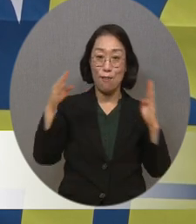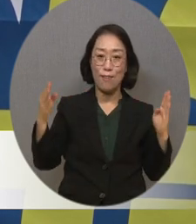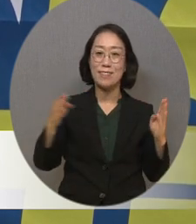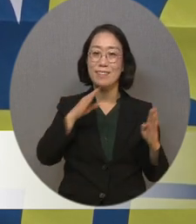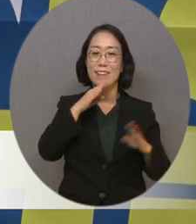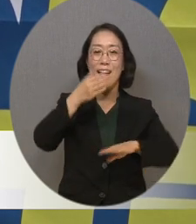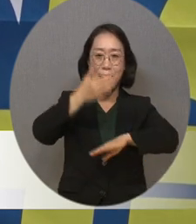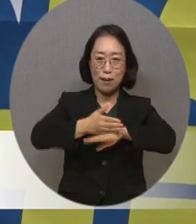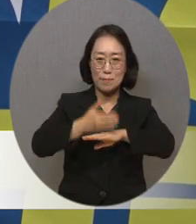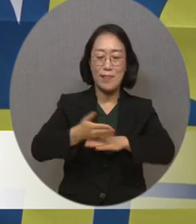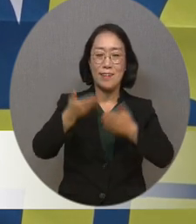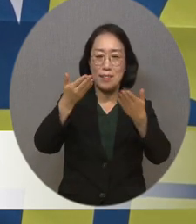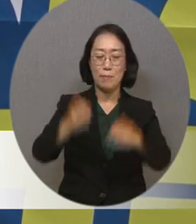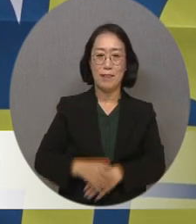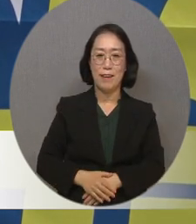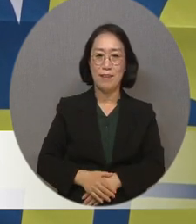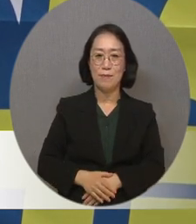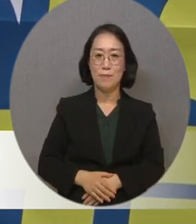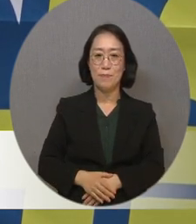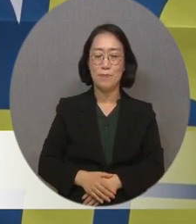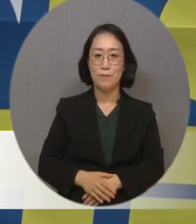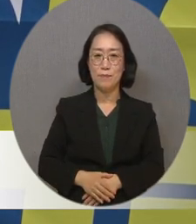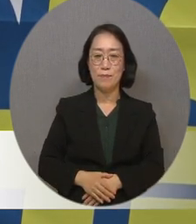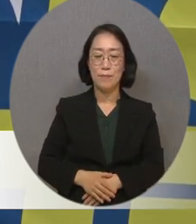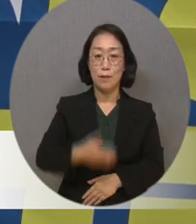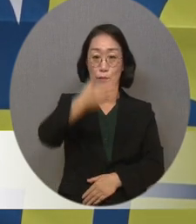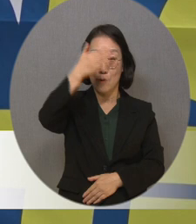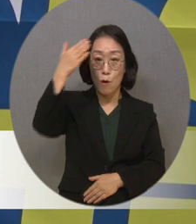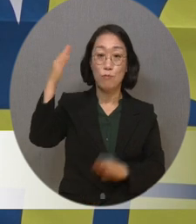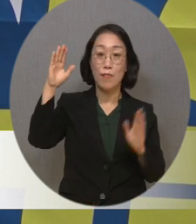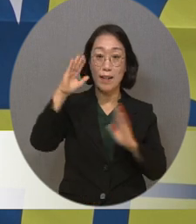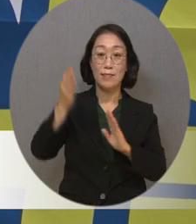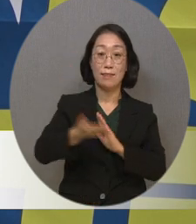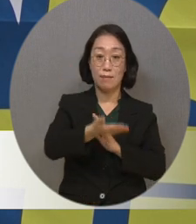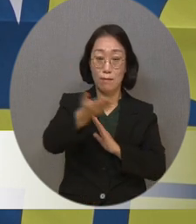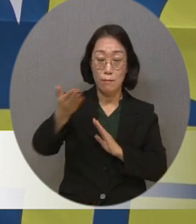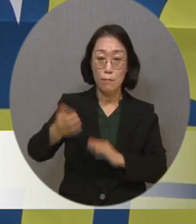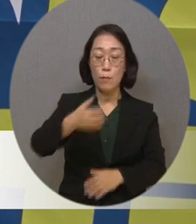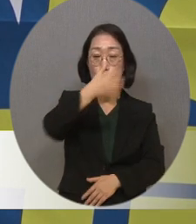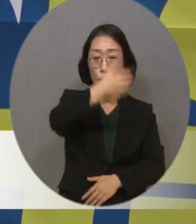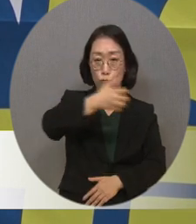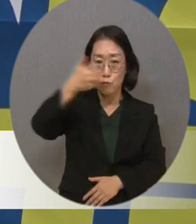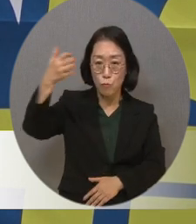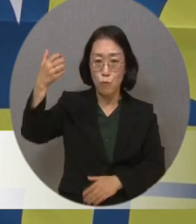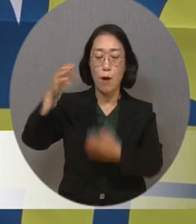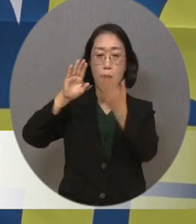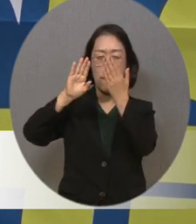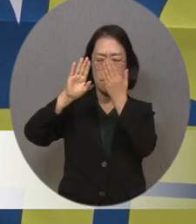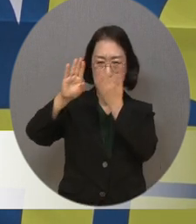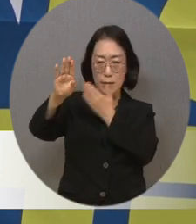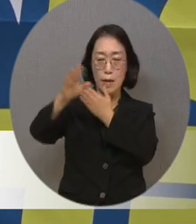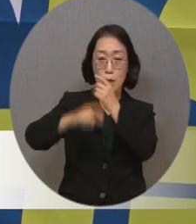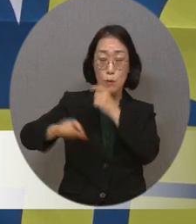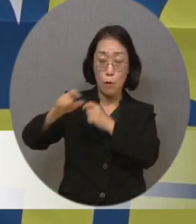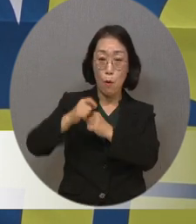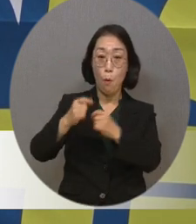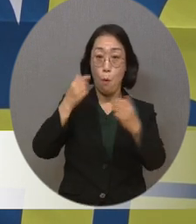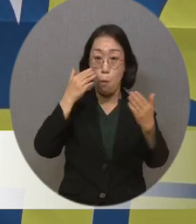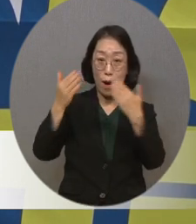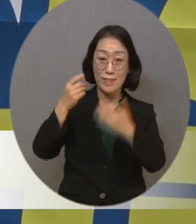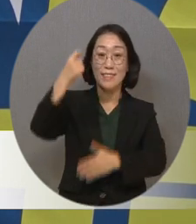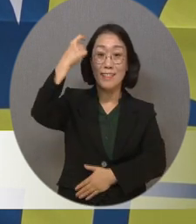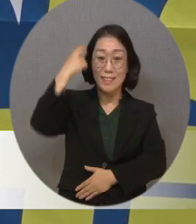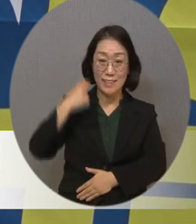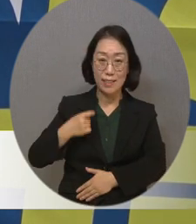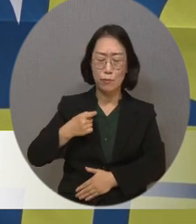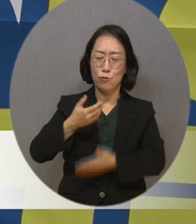감사하게 생각합니다. 아무쪼록 우리 청소년들이 꿈과 미래에 한 걸음 더 다가가는 뜻깊은